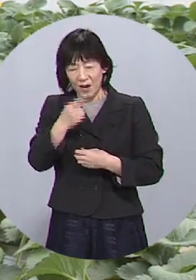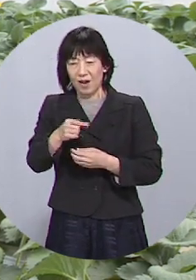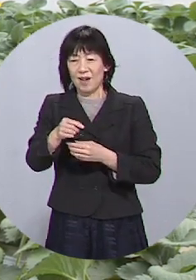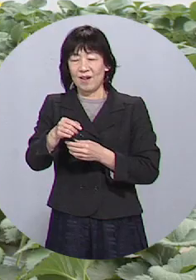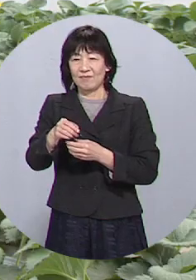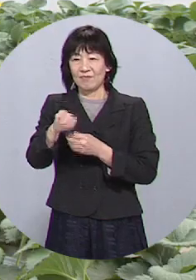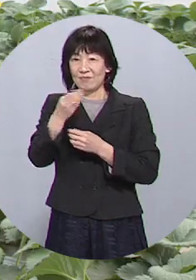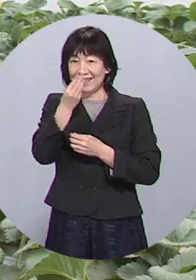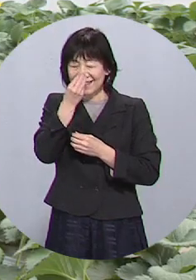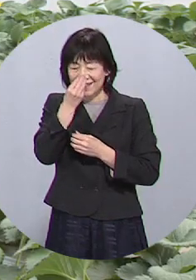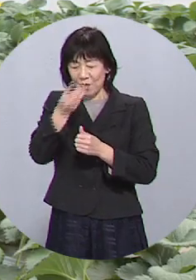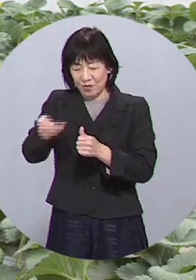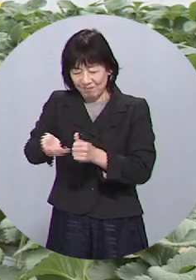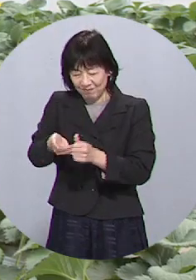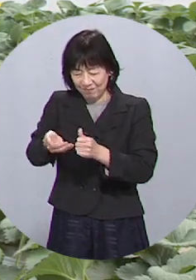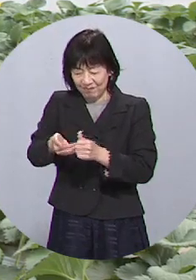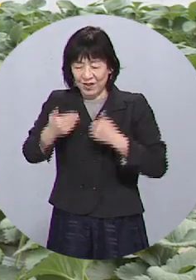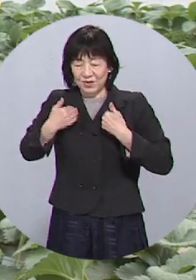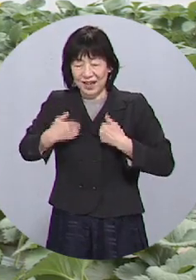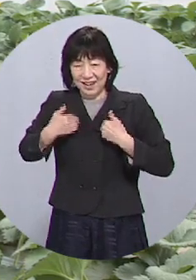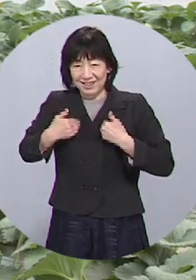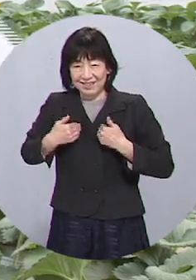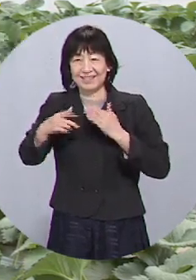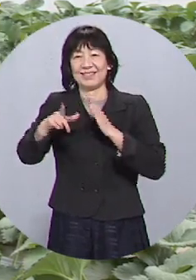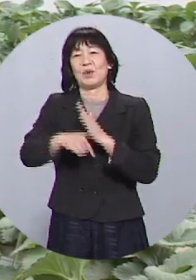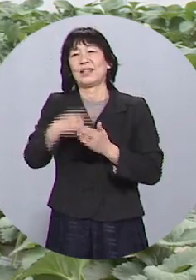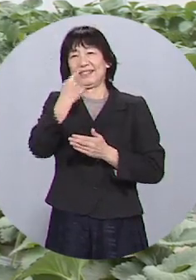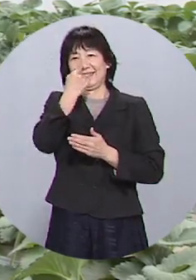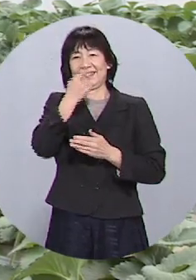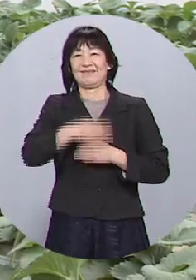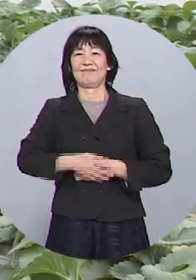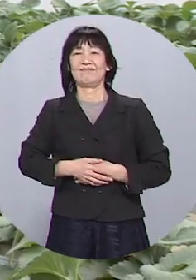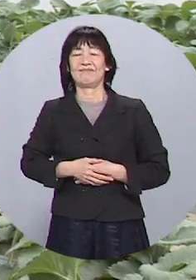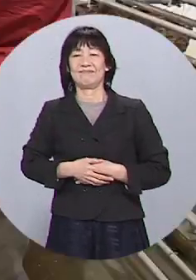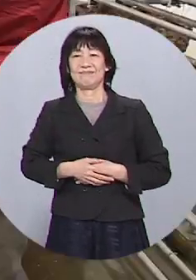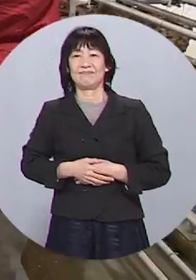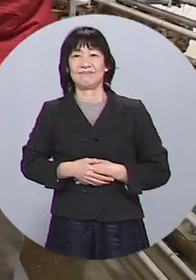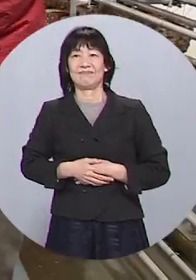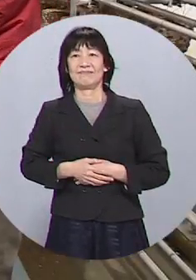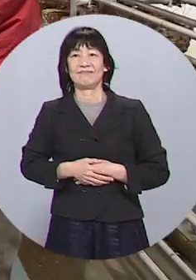て、まあ、嬉しいっていうのが一番やっぱありますね。はいはい。